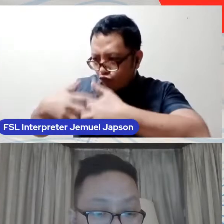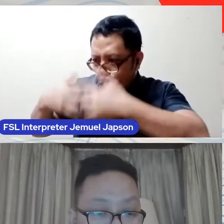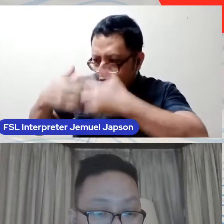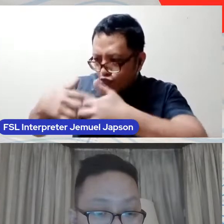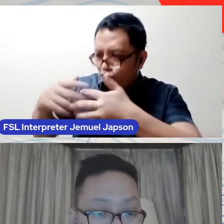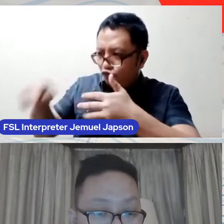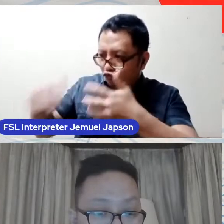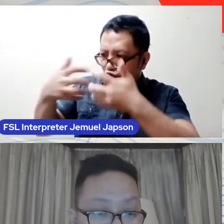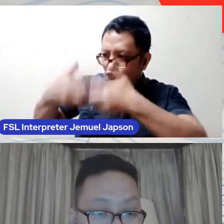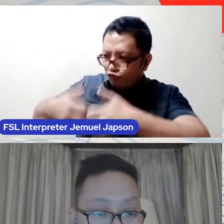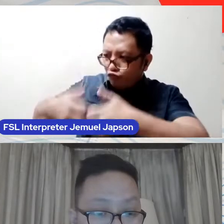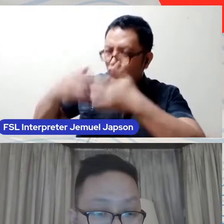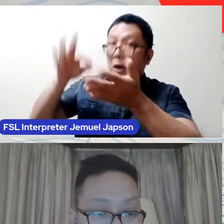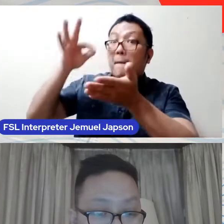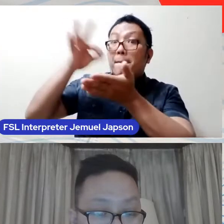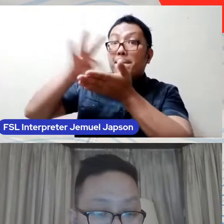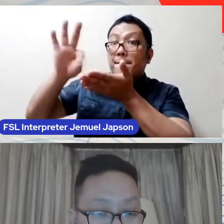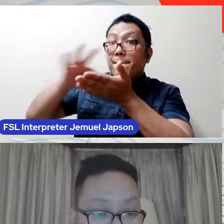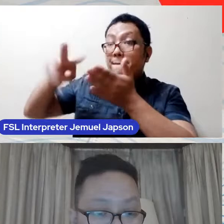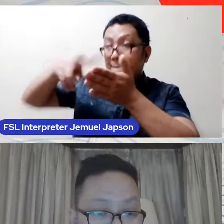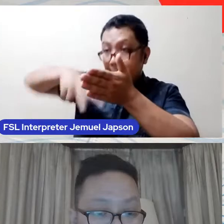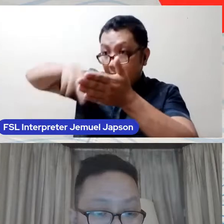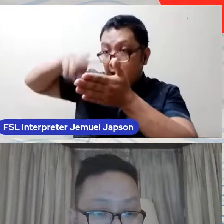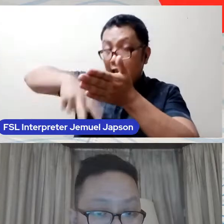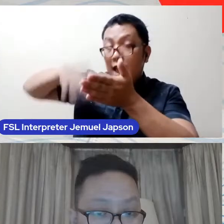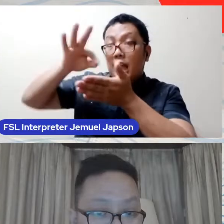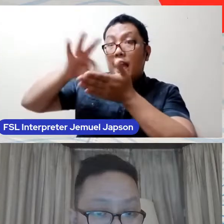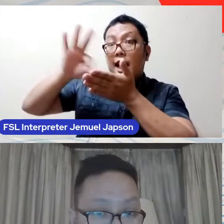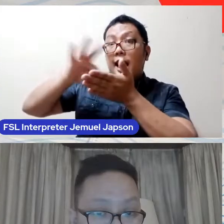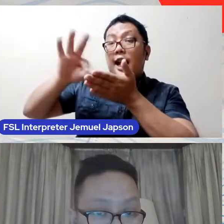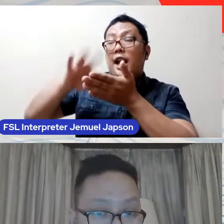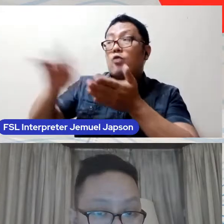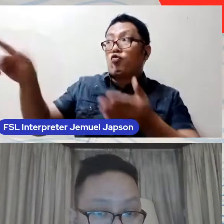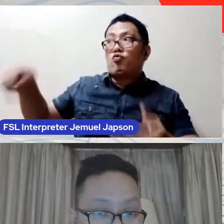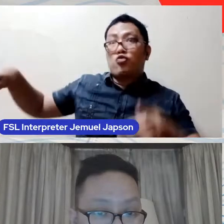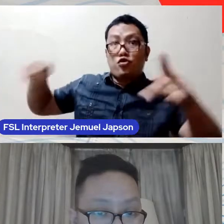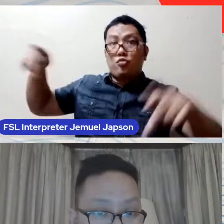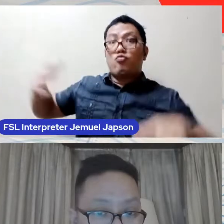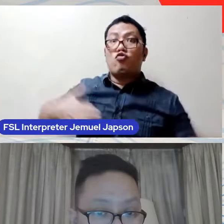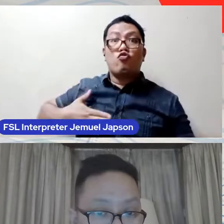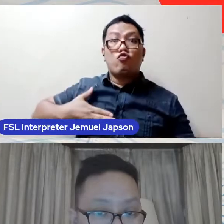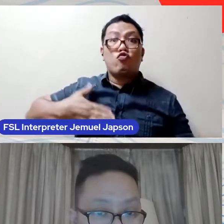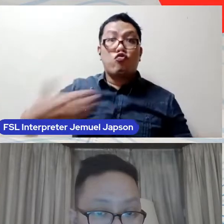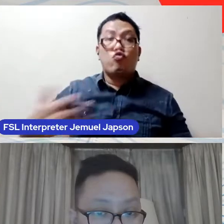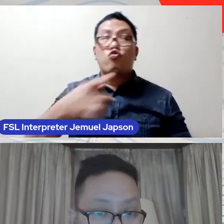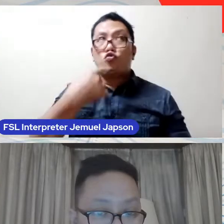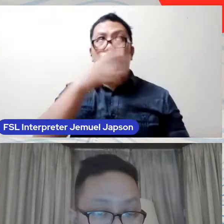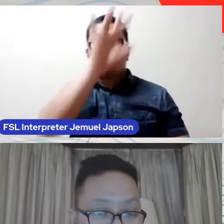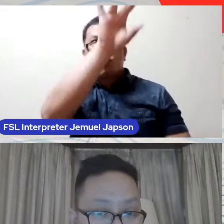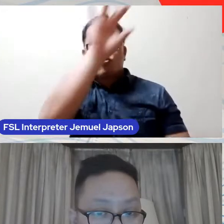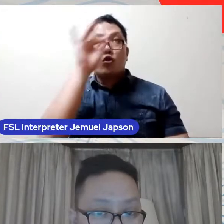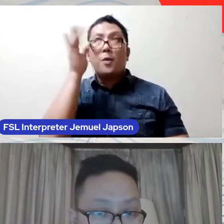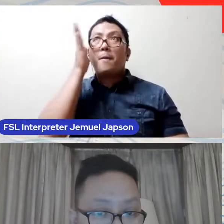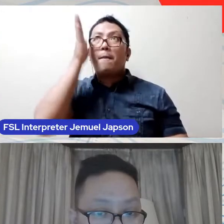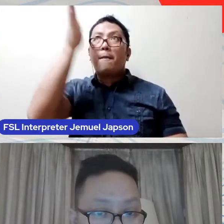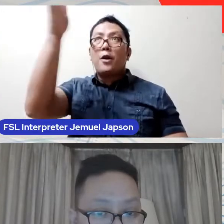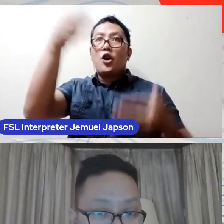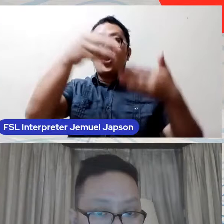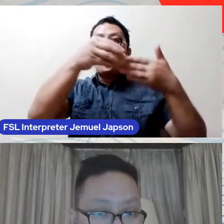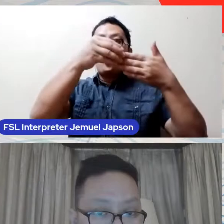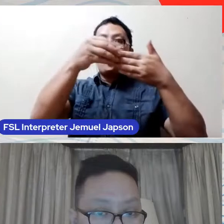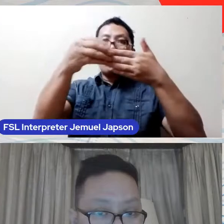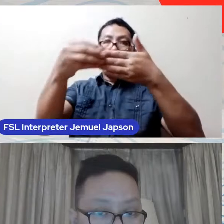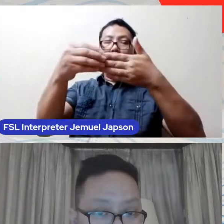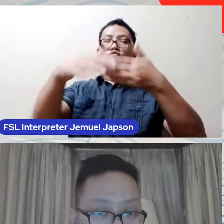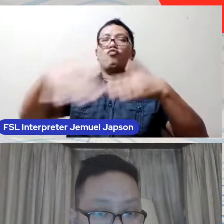yung nagbabasa ng boto or yung will ng tao that would elect the future leaders of the nation.